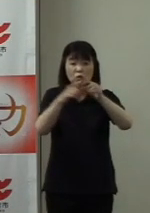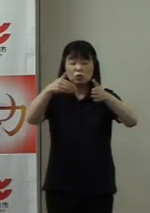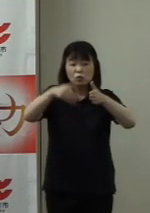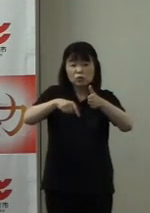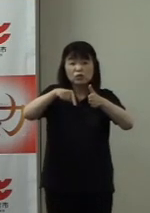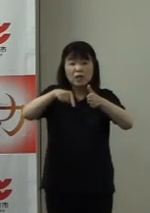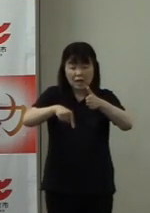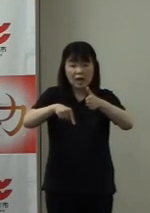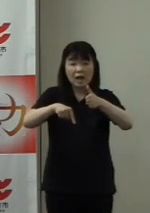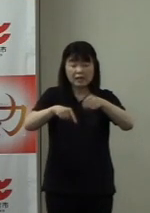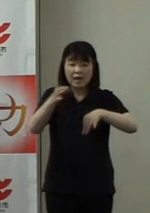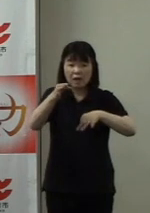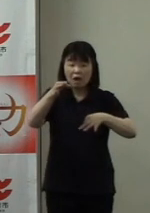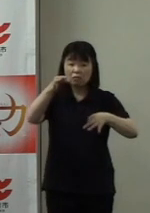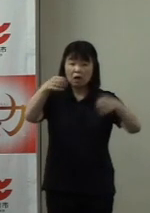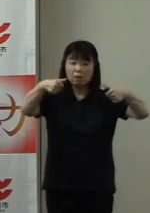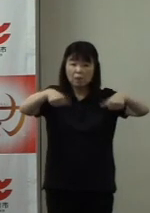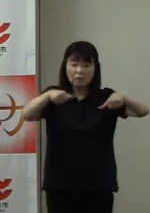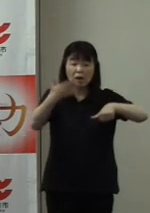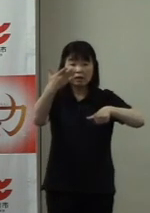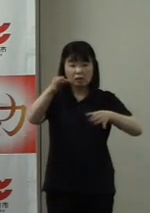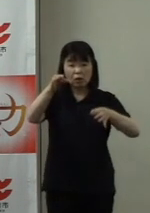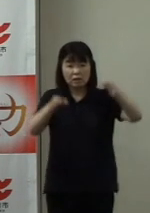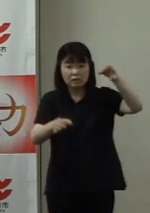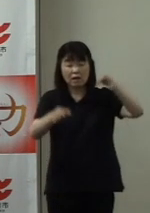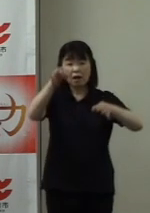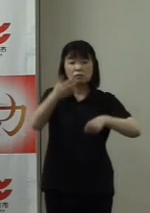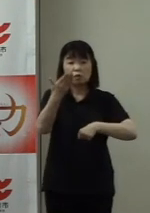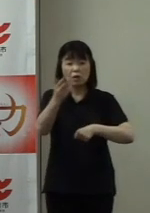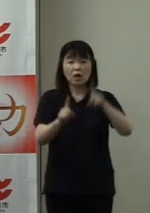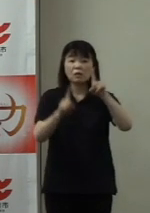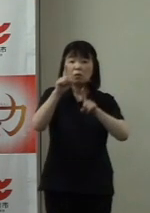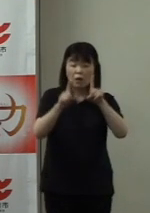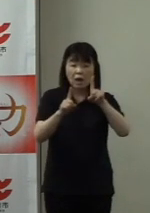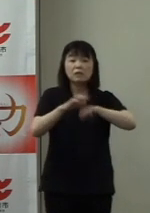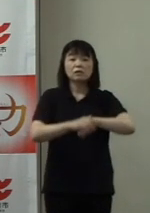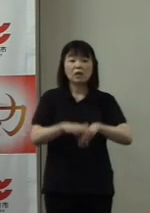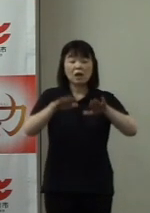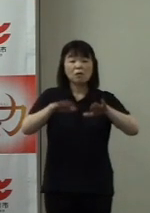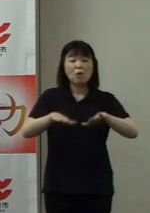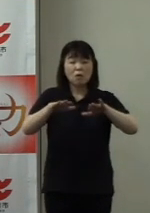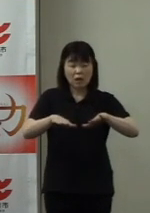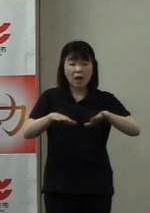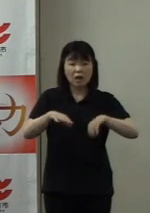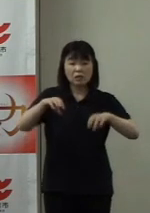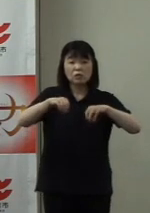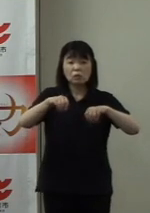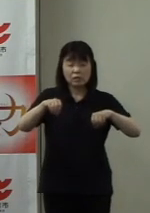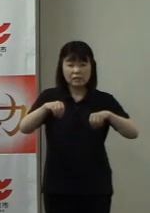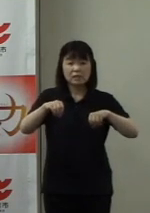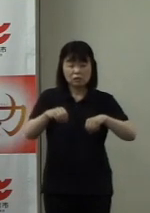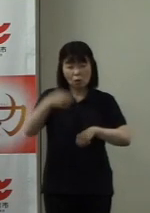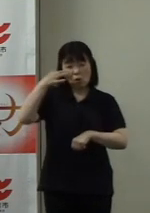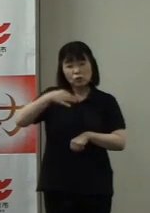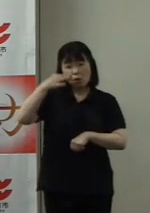ぐらいの価格差があるのかないのかということを掴んでいきたいということで、この度評価の、予算を計上させていただい